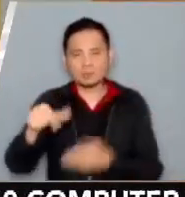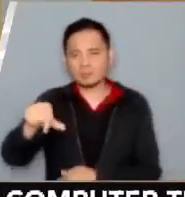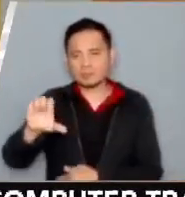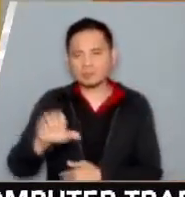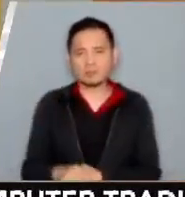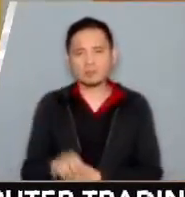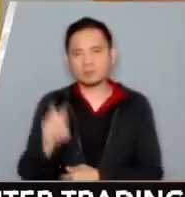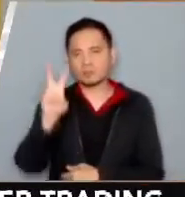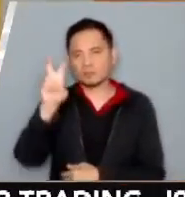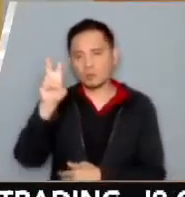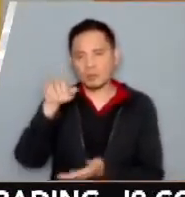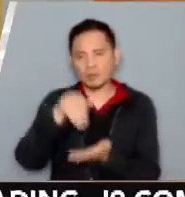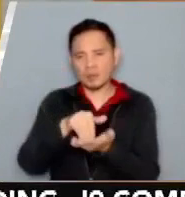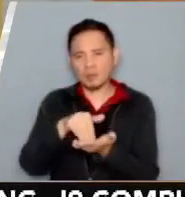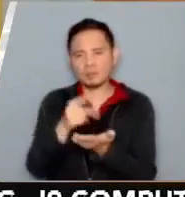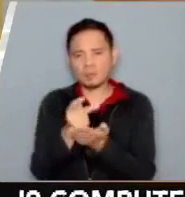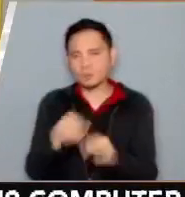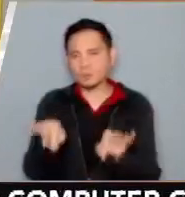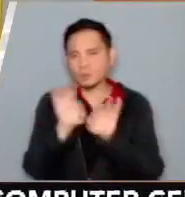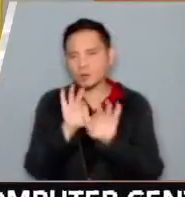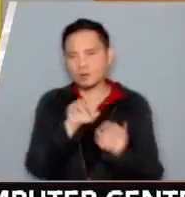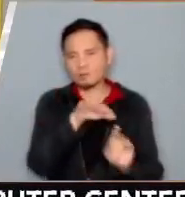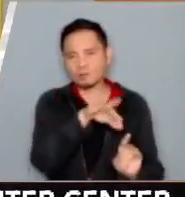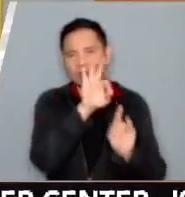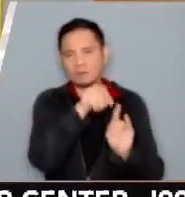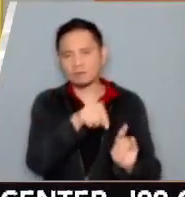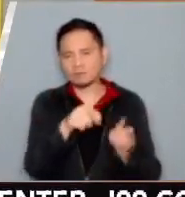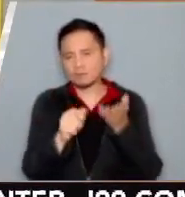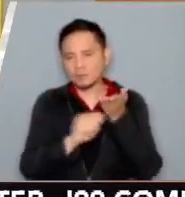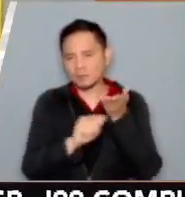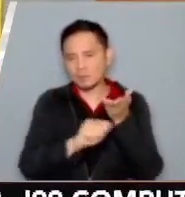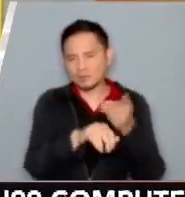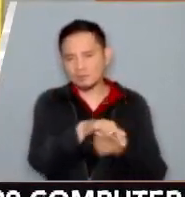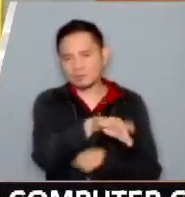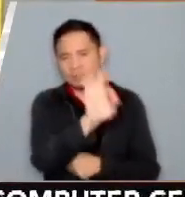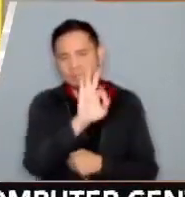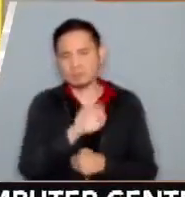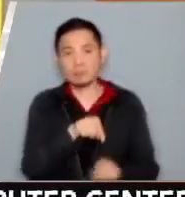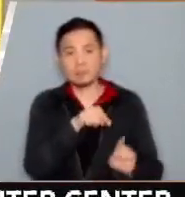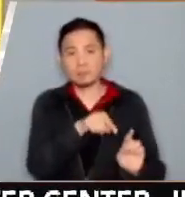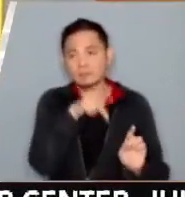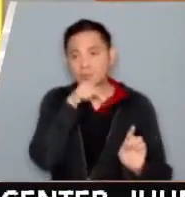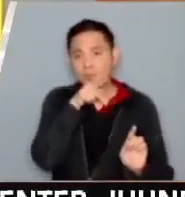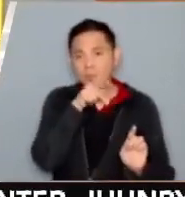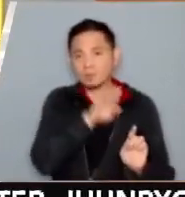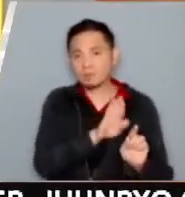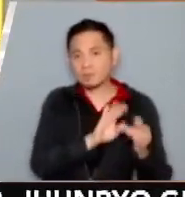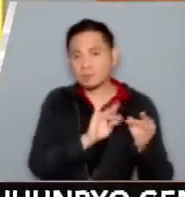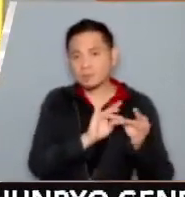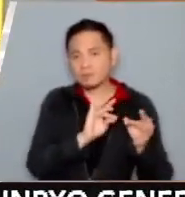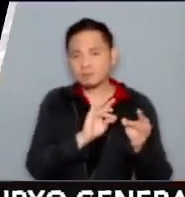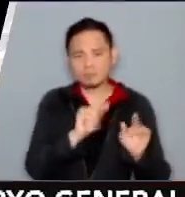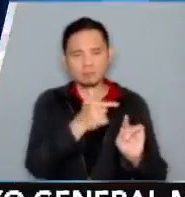ng hinihinalang shabu ang nakuha sa kanya. Ang depensa ng suspect sa unang balita ni James Agustin.